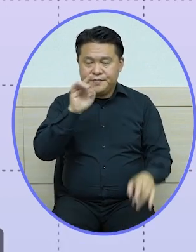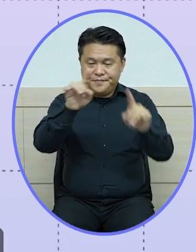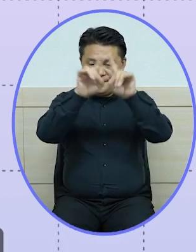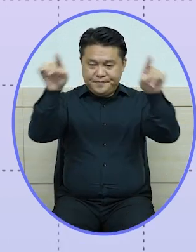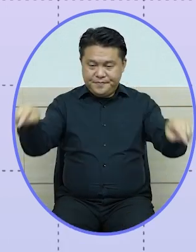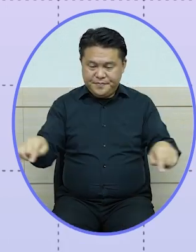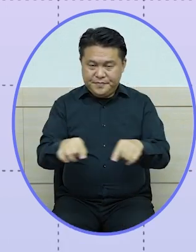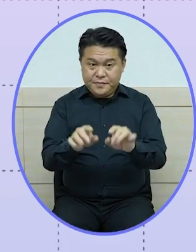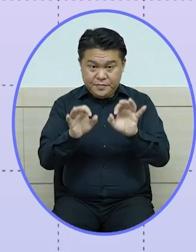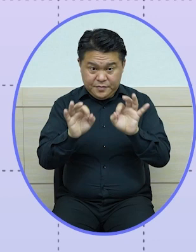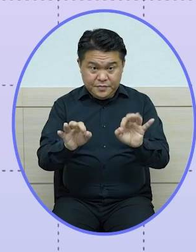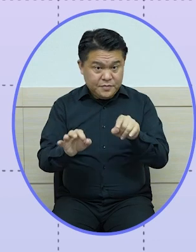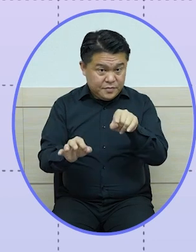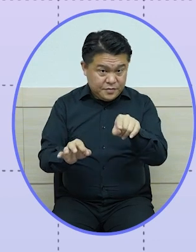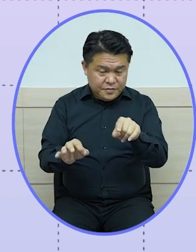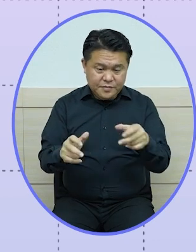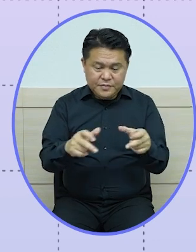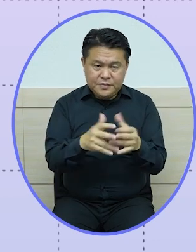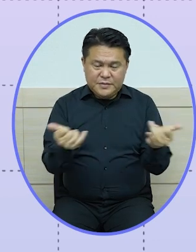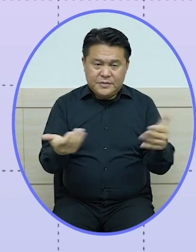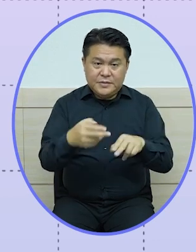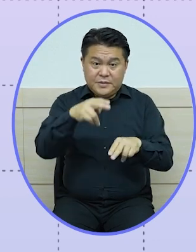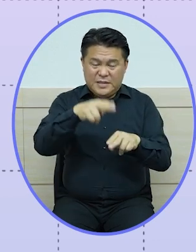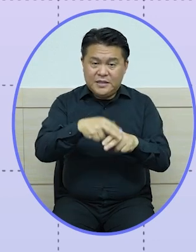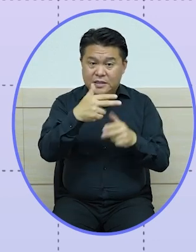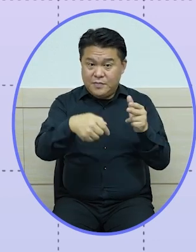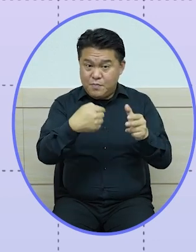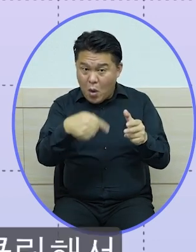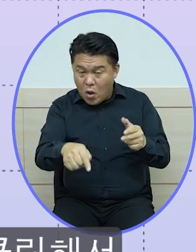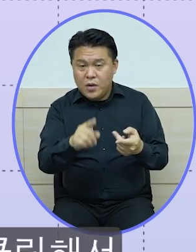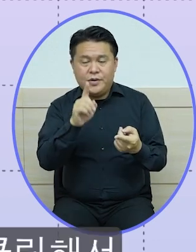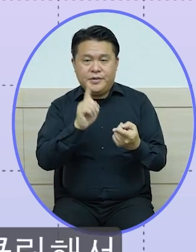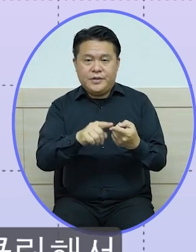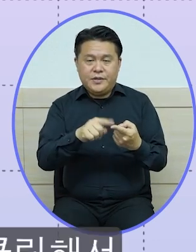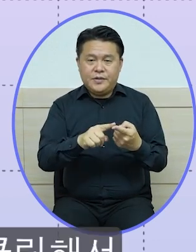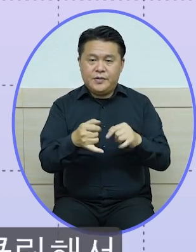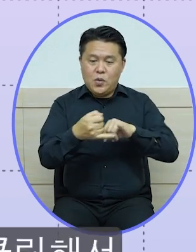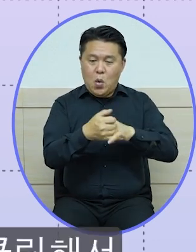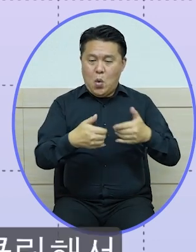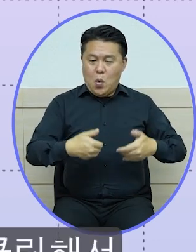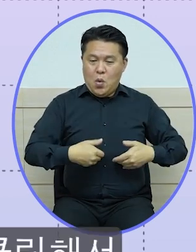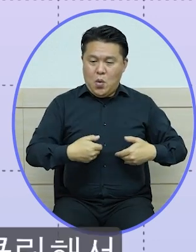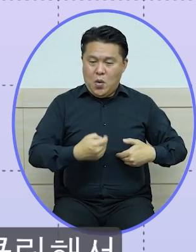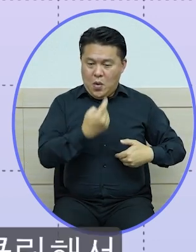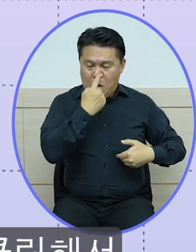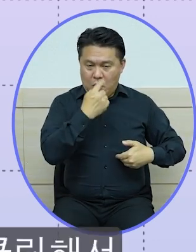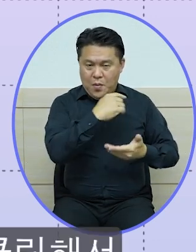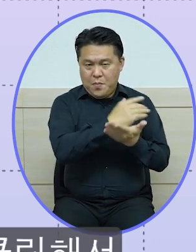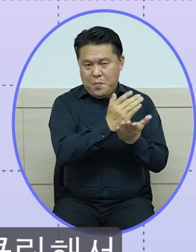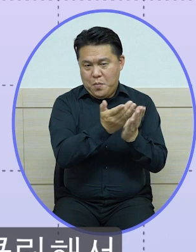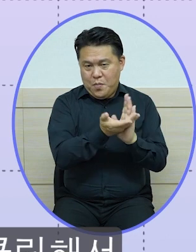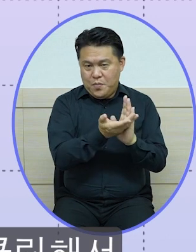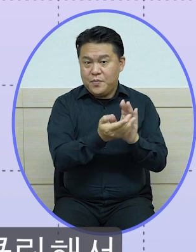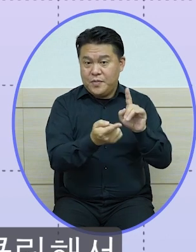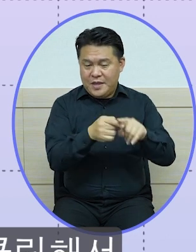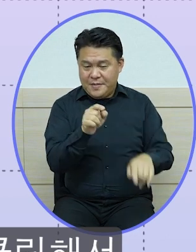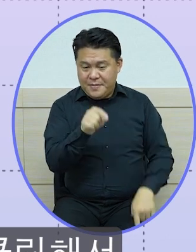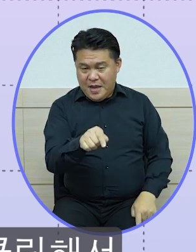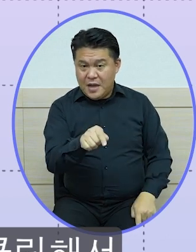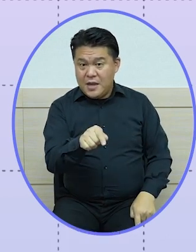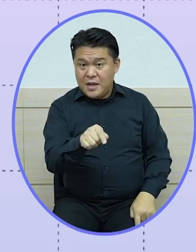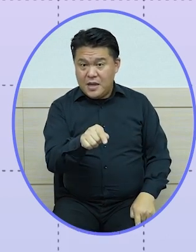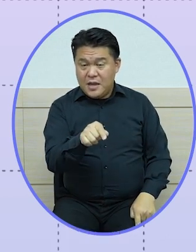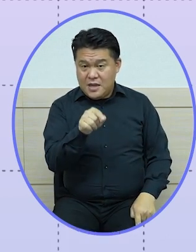해가지고 중간에 이제 장애인 일자리 사업에 대해서 이제 필수적으로 수강해야 되는 항목에 대해서 바로